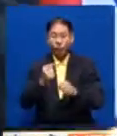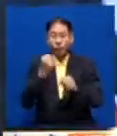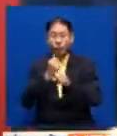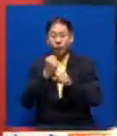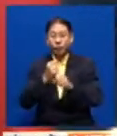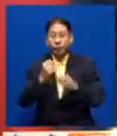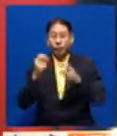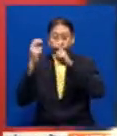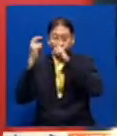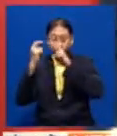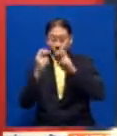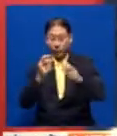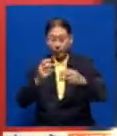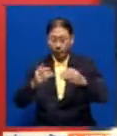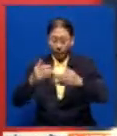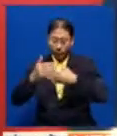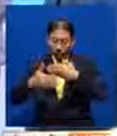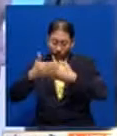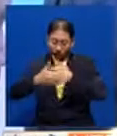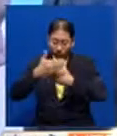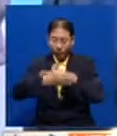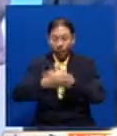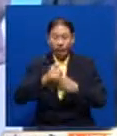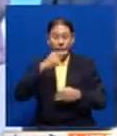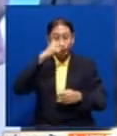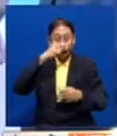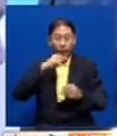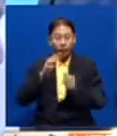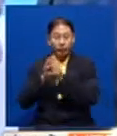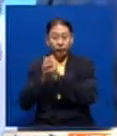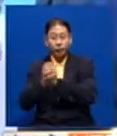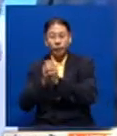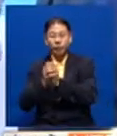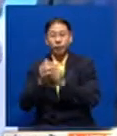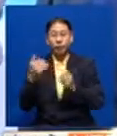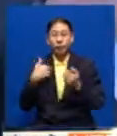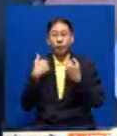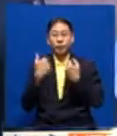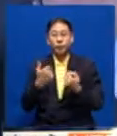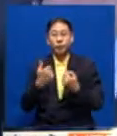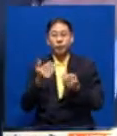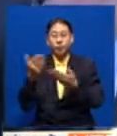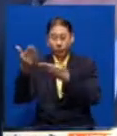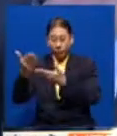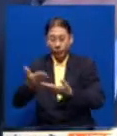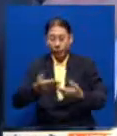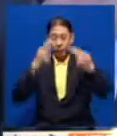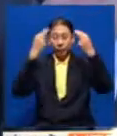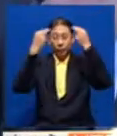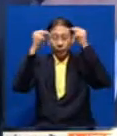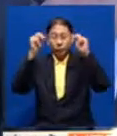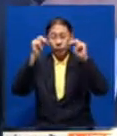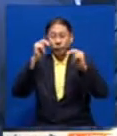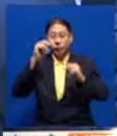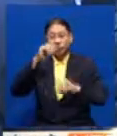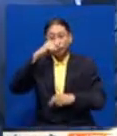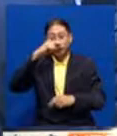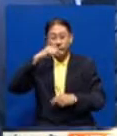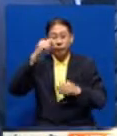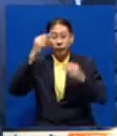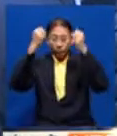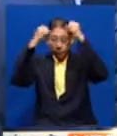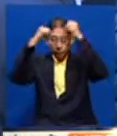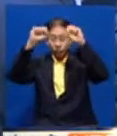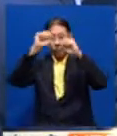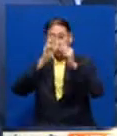เส้นทางซ้ายไหมระหว่างอาเซียนกับจีนและได้เชิญประธานาธิบดีนายกรัฐมนตรีและประธานสภาประชาชน